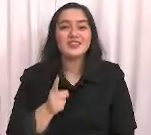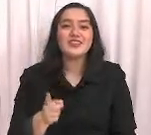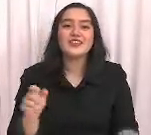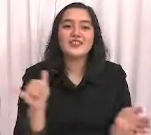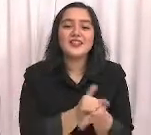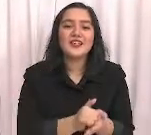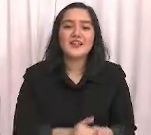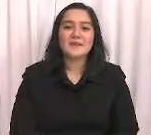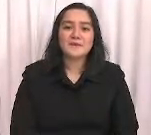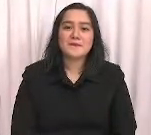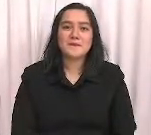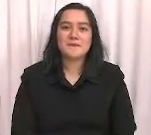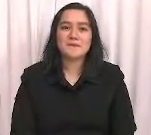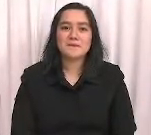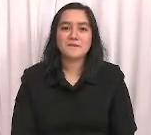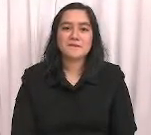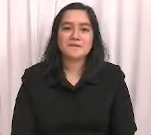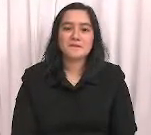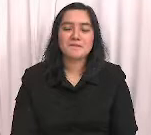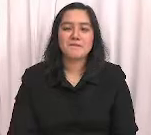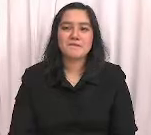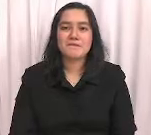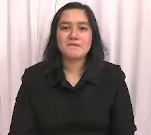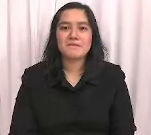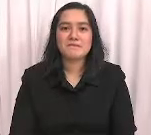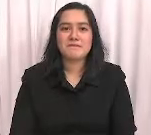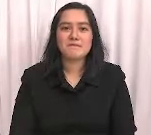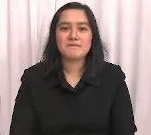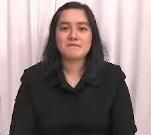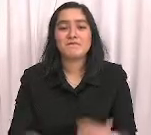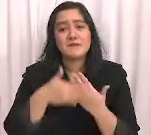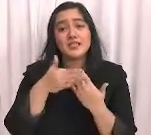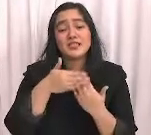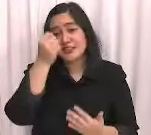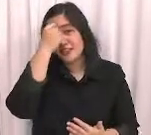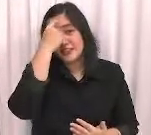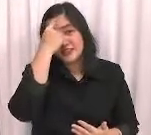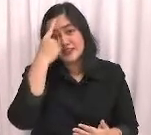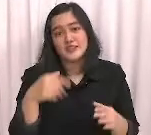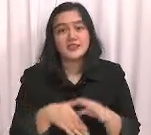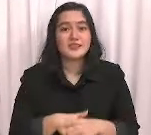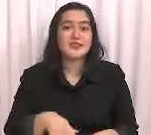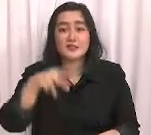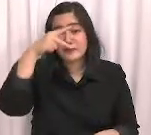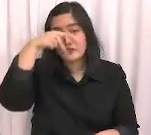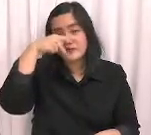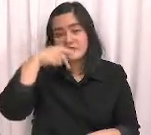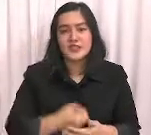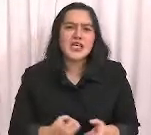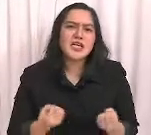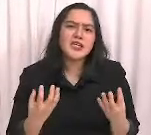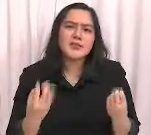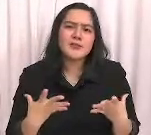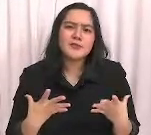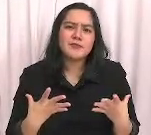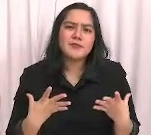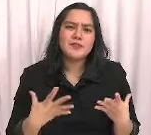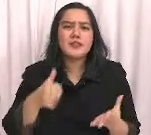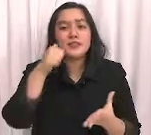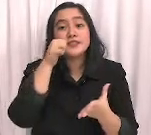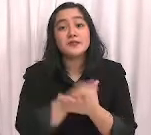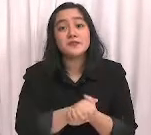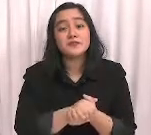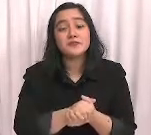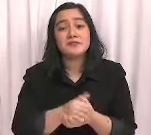eto, madaling maunawaan to sa Pilipinas eh. Alam nyo kung bakit ngayon? Maraming mga babae nagsasacrifice ngayon. Yes. Para sa pamilya. Yes. You